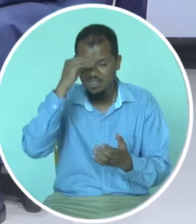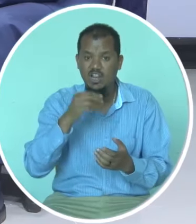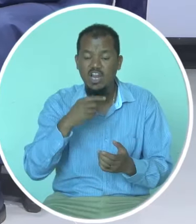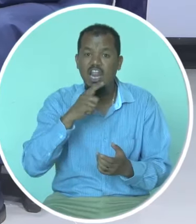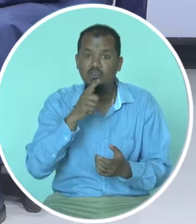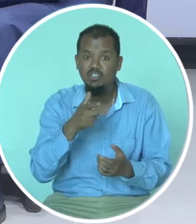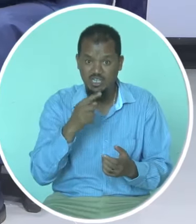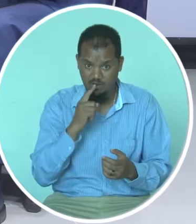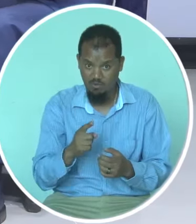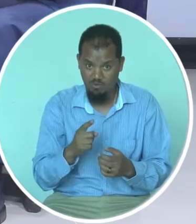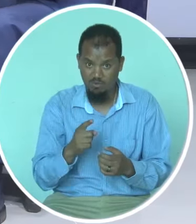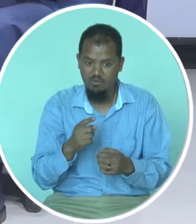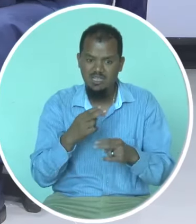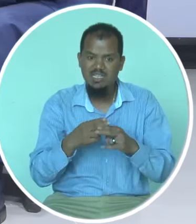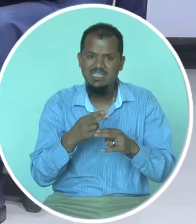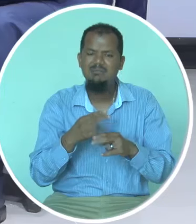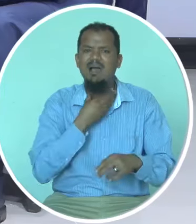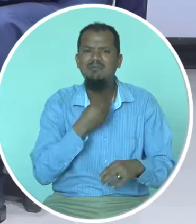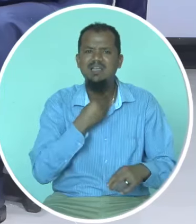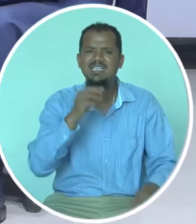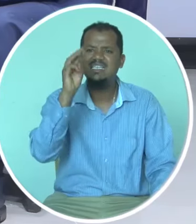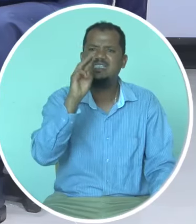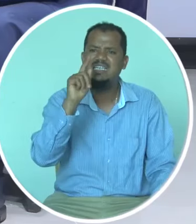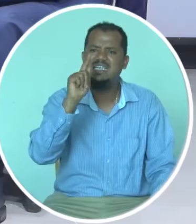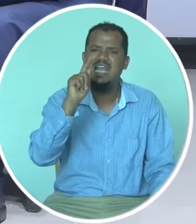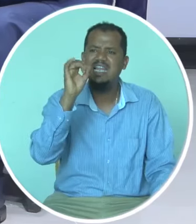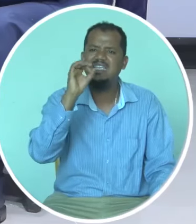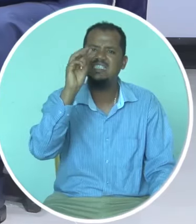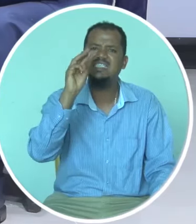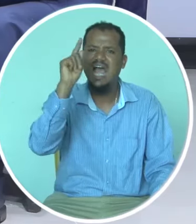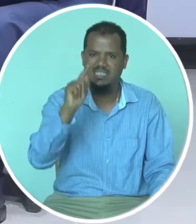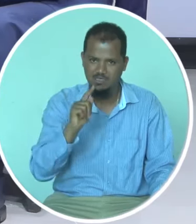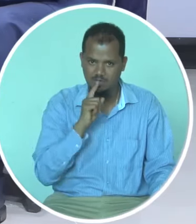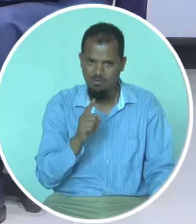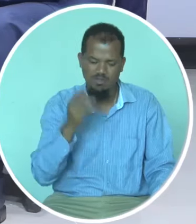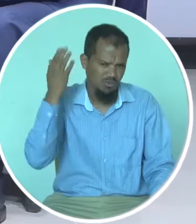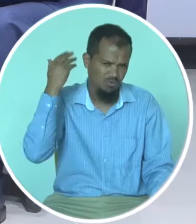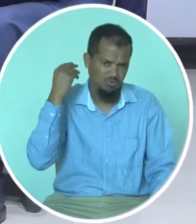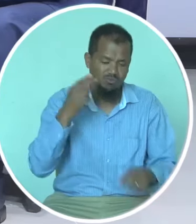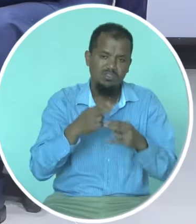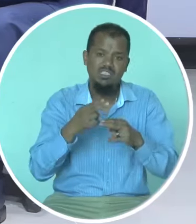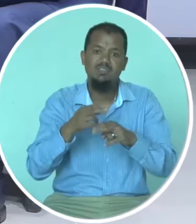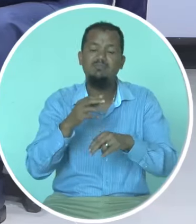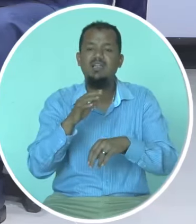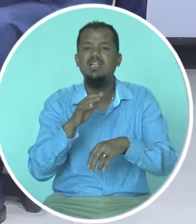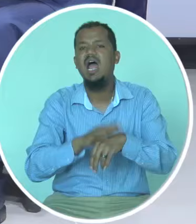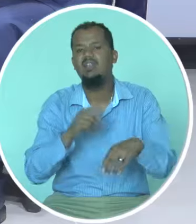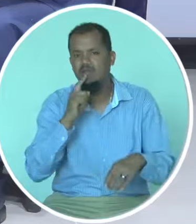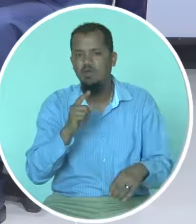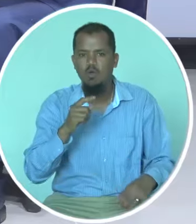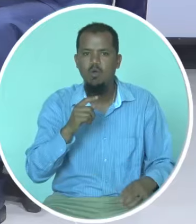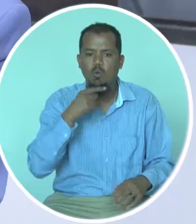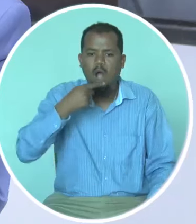የተማርኩትም ሊንግዊስቲክስ ነው ሲያሜው በአማርኛው ስነልሳን ነው ይሄ እንግዲህ ከጥንቱ ሲያሜ አንጻር ያየነው ማለት